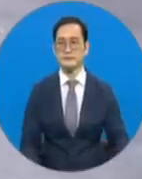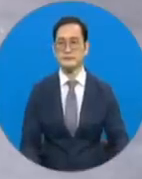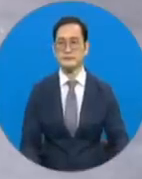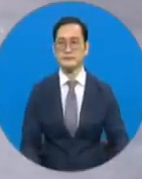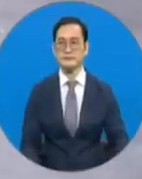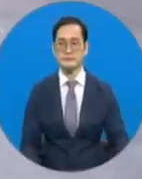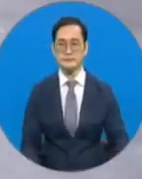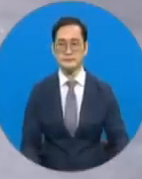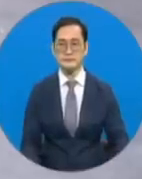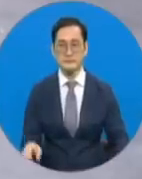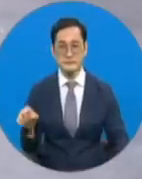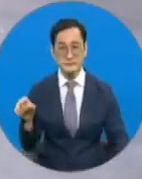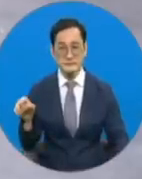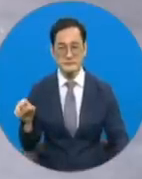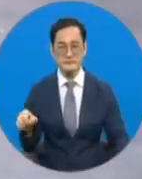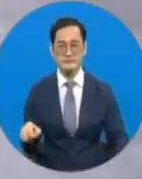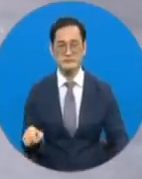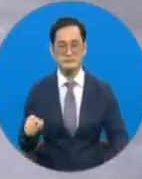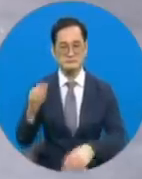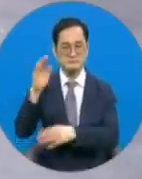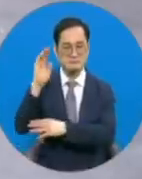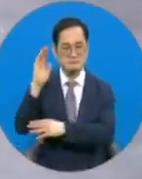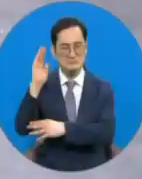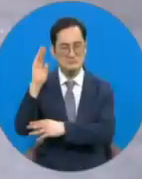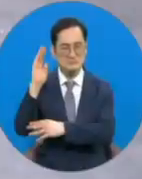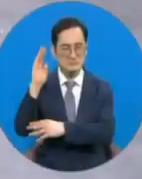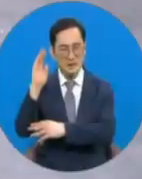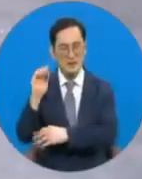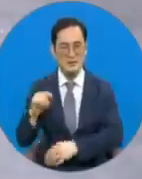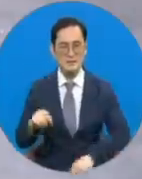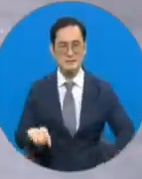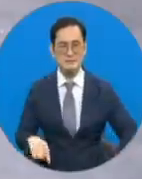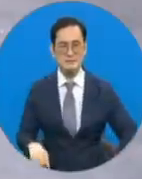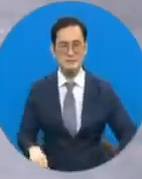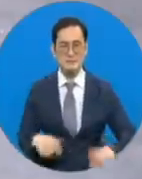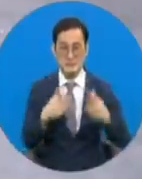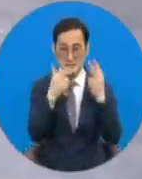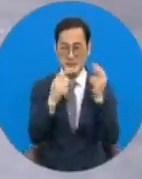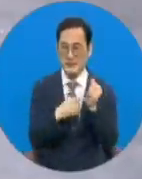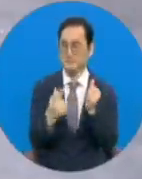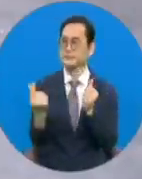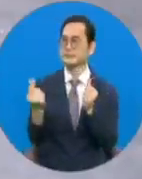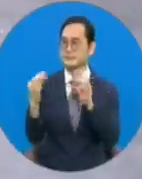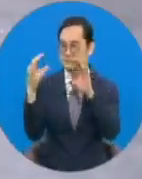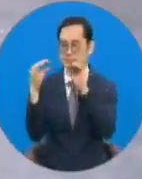싱 대사 배팅 특강, 이 대표 중국 공조.